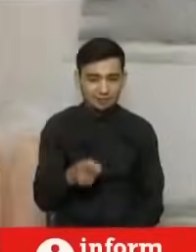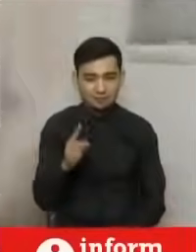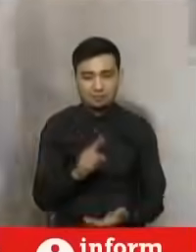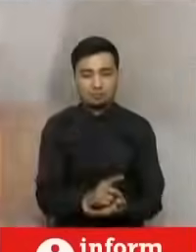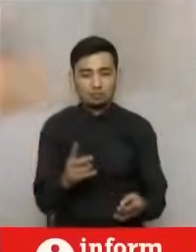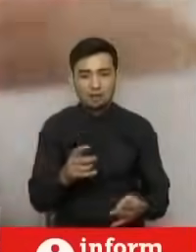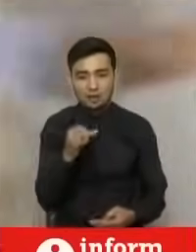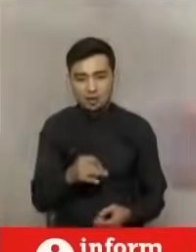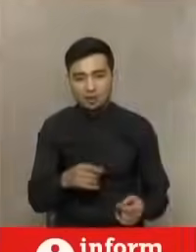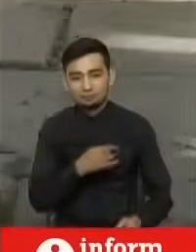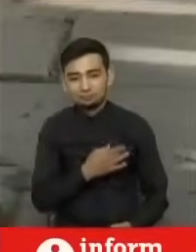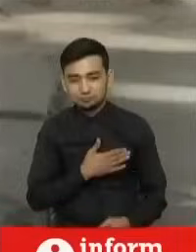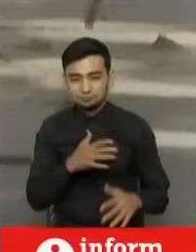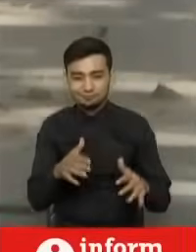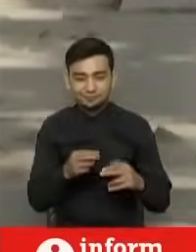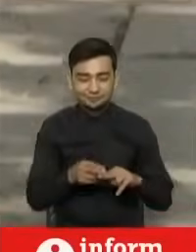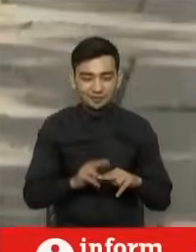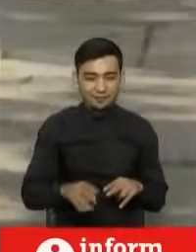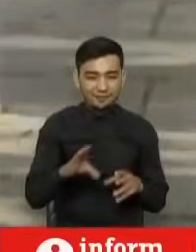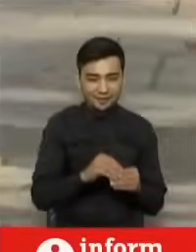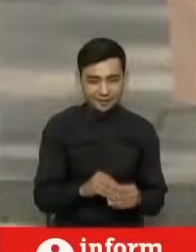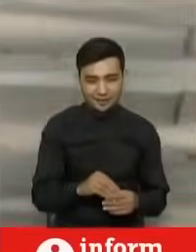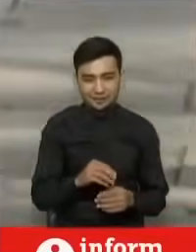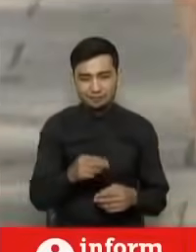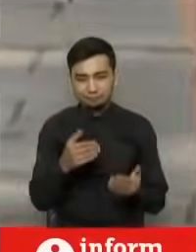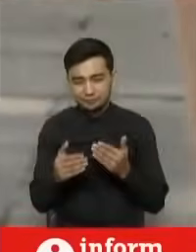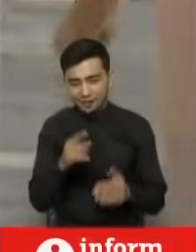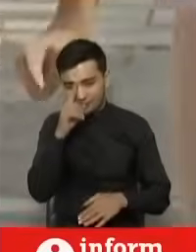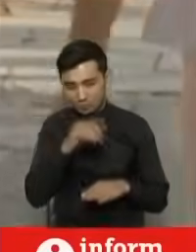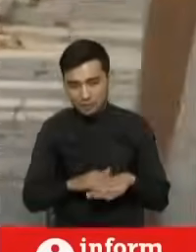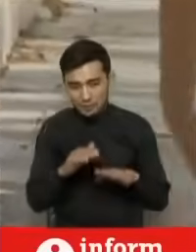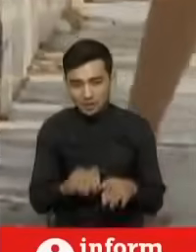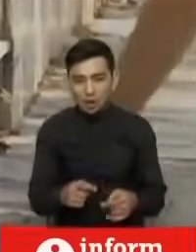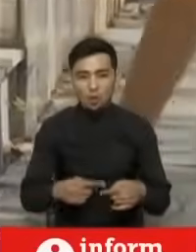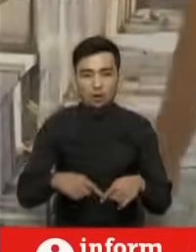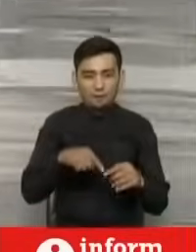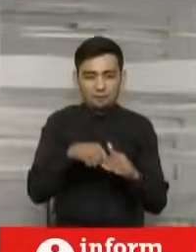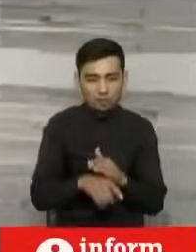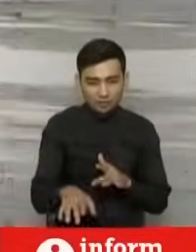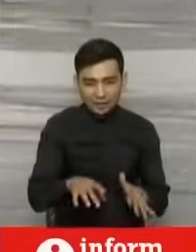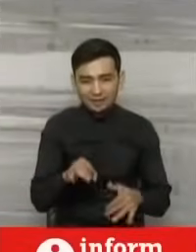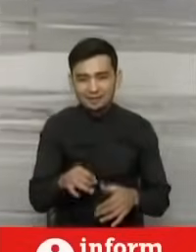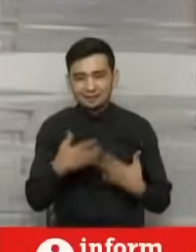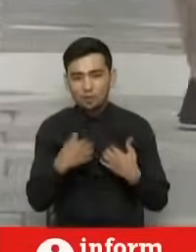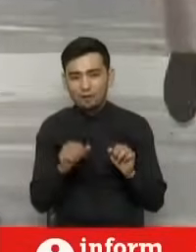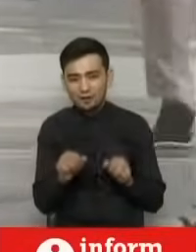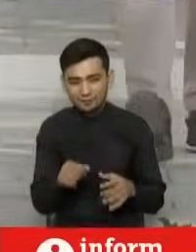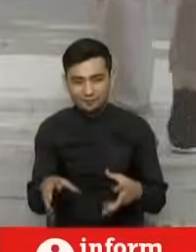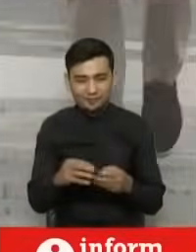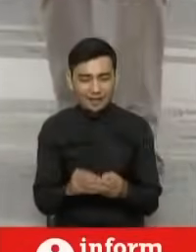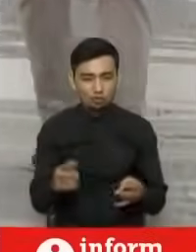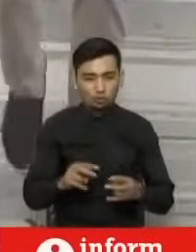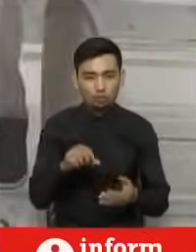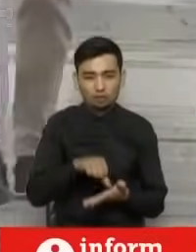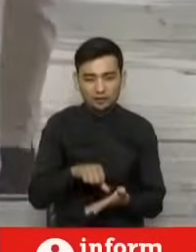органы опеки и попечительства должны тесно сотрудничать с местными акиматами, органами внутренних дел и здравоохранения. Другие предлагают